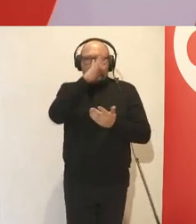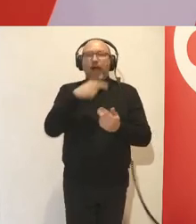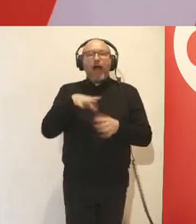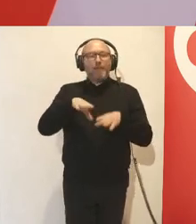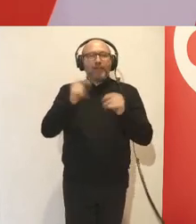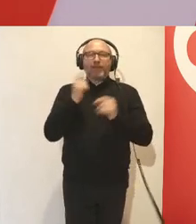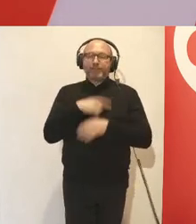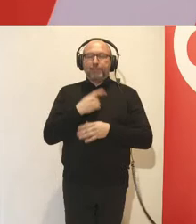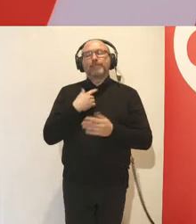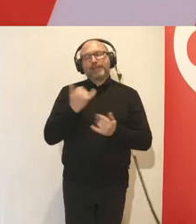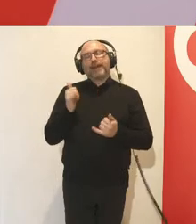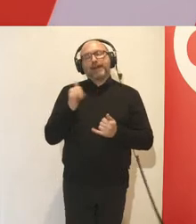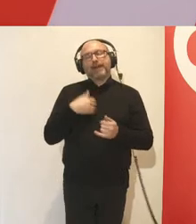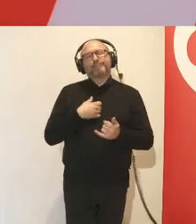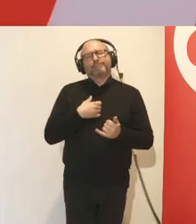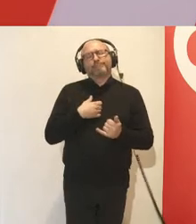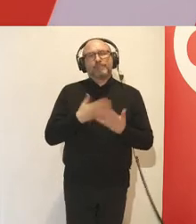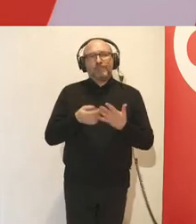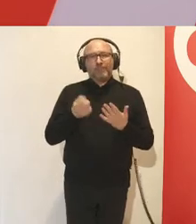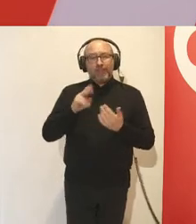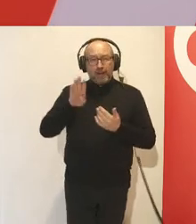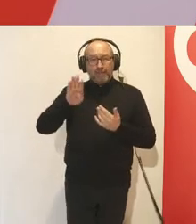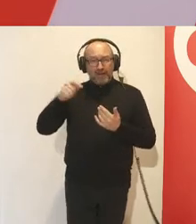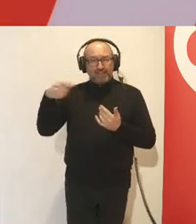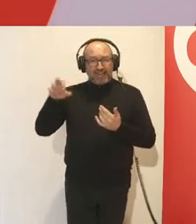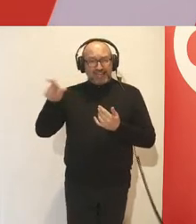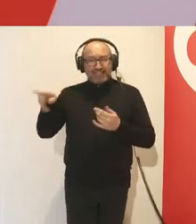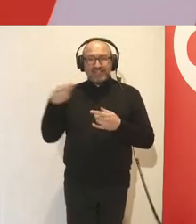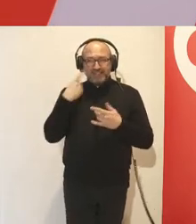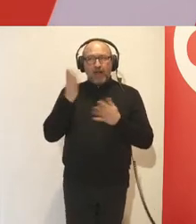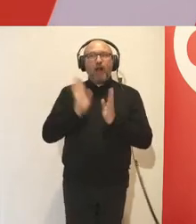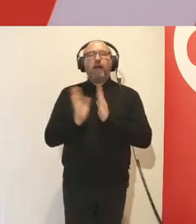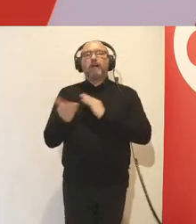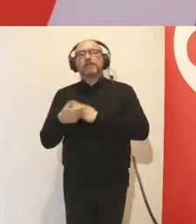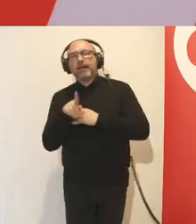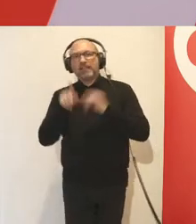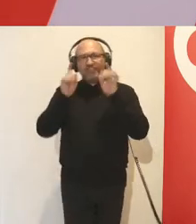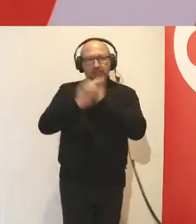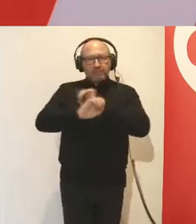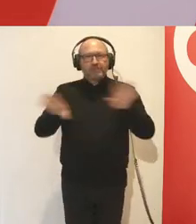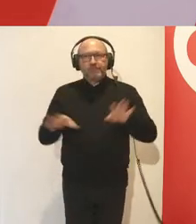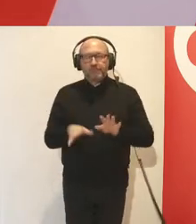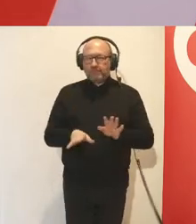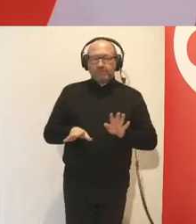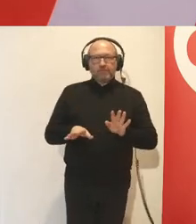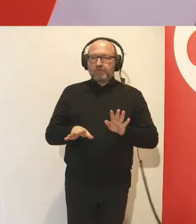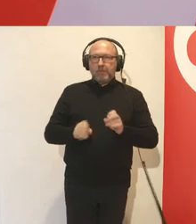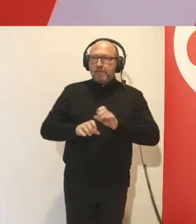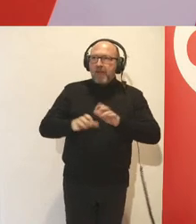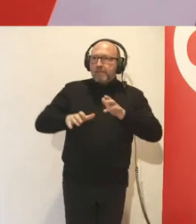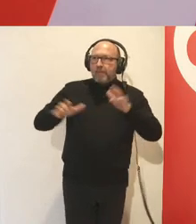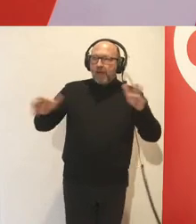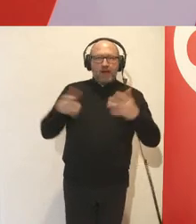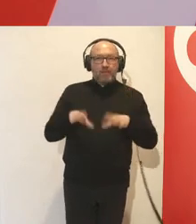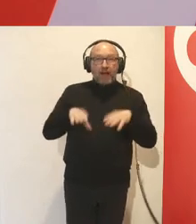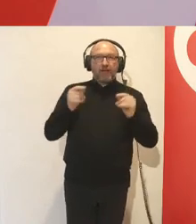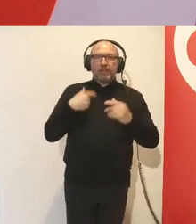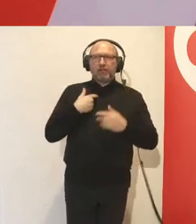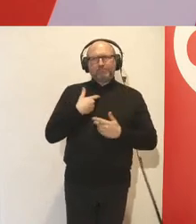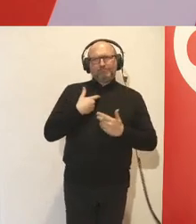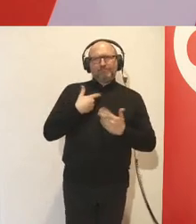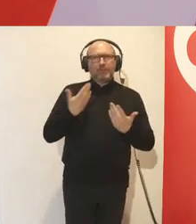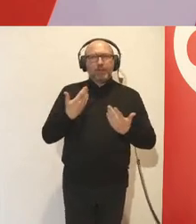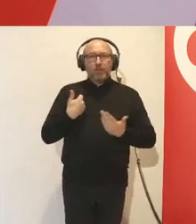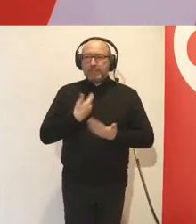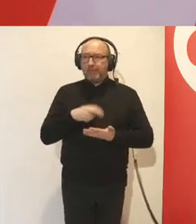immer darüber gelächelt als mir leute gesagt haben da bill gates steckt doch dahinter und auf einmal wird das immer mehr also bis hin zu einer unsicherheit die ich